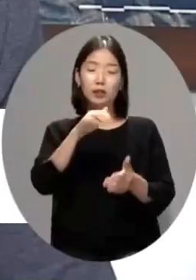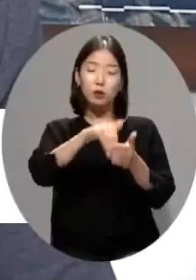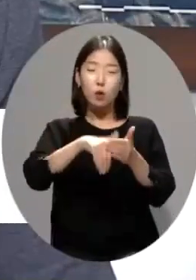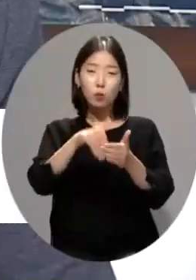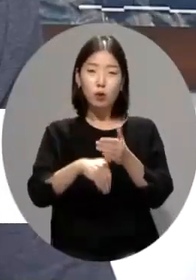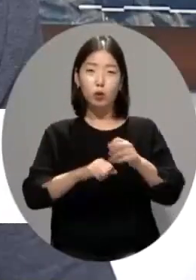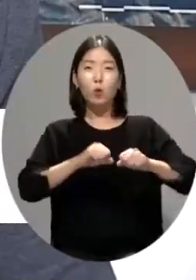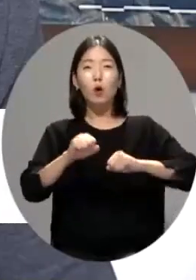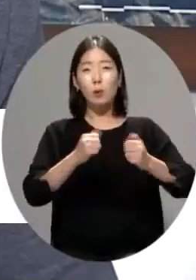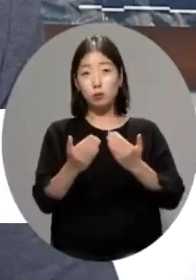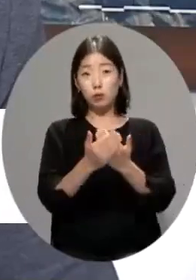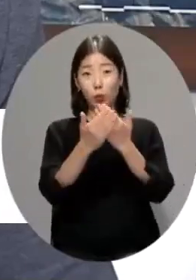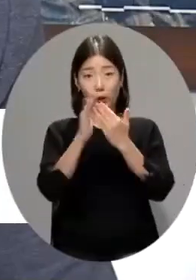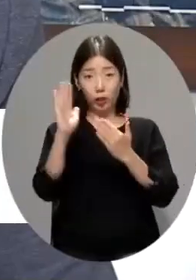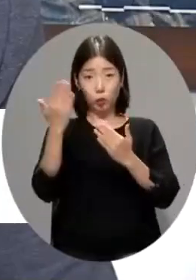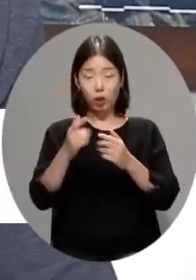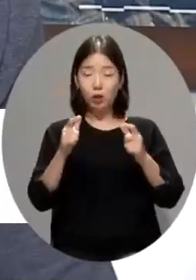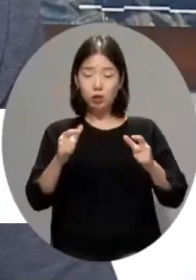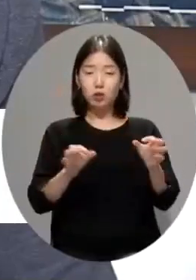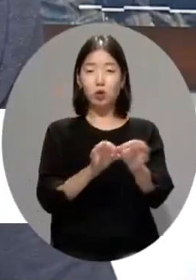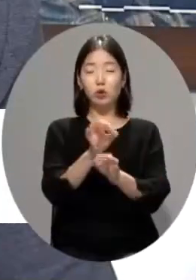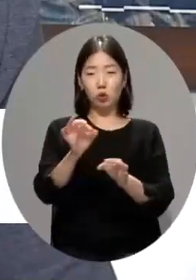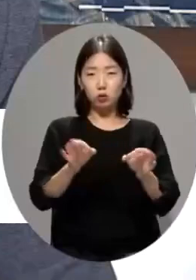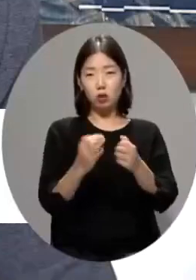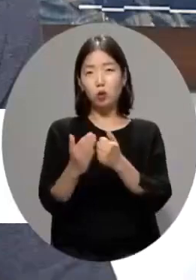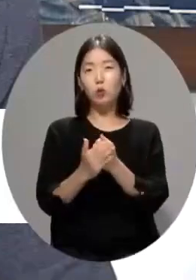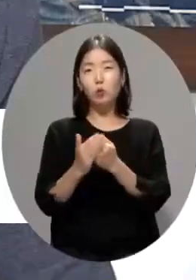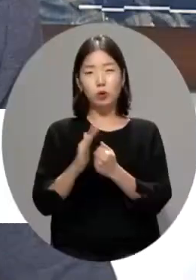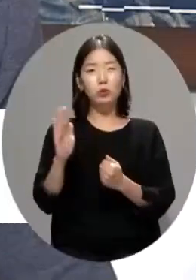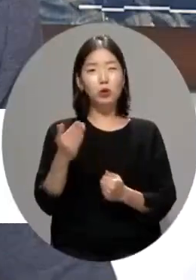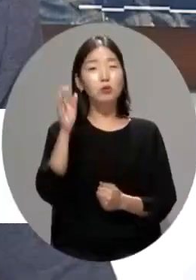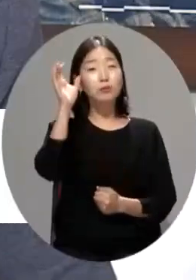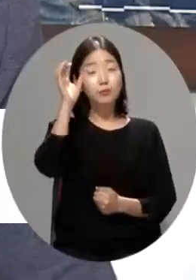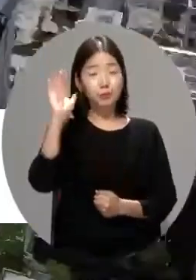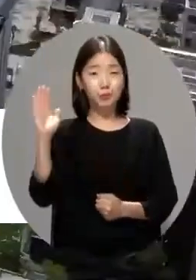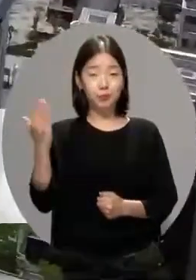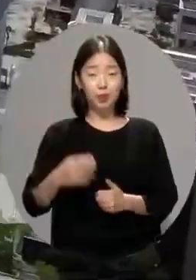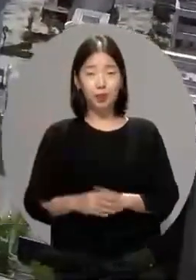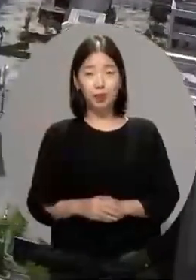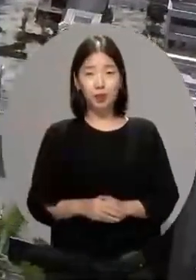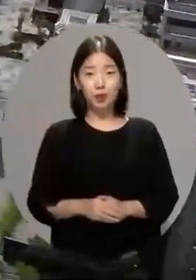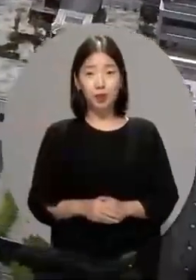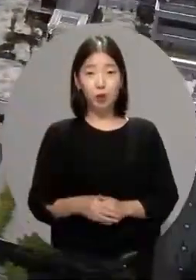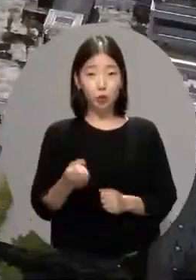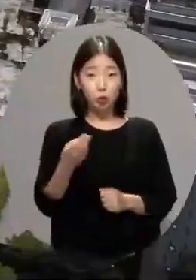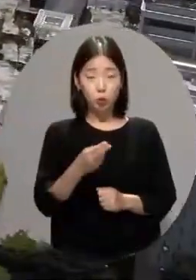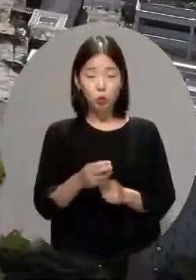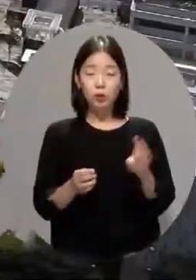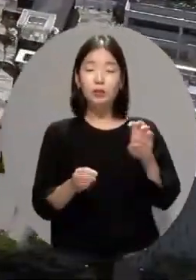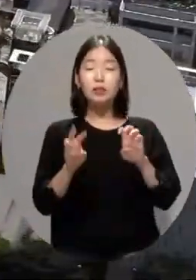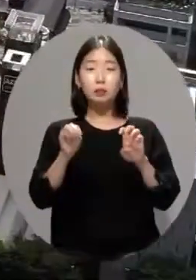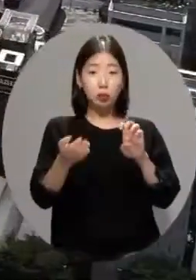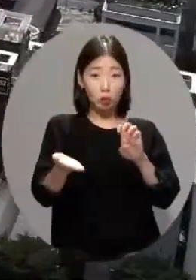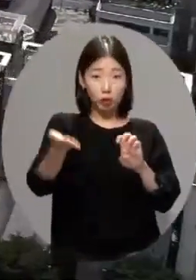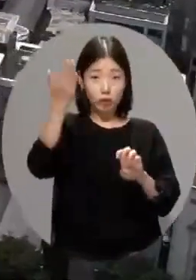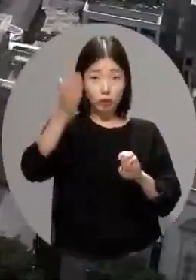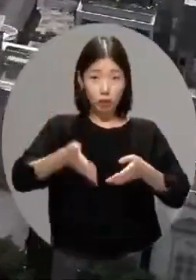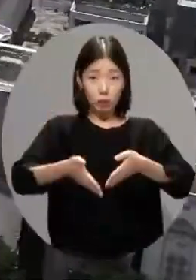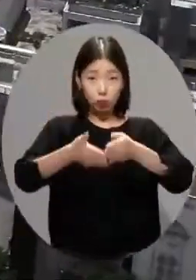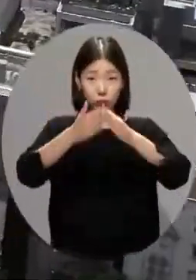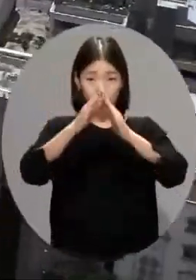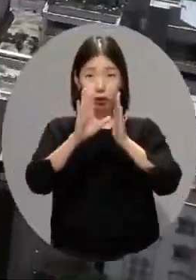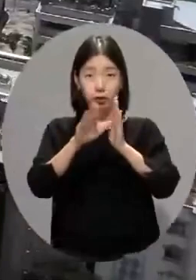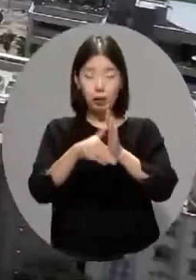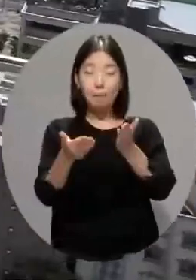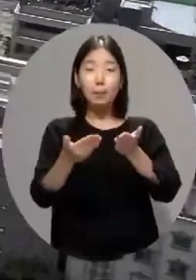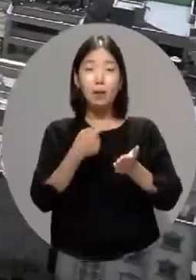재건축이 활발해져서 지역경제 활성화에 도움이 될 것으로 예상하고 있습니다. 그 밖에 40m 이상 높이의 건축물을 지을